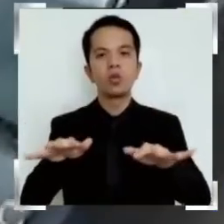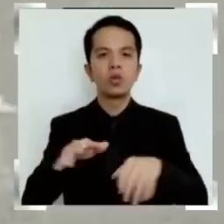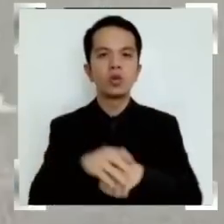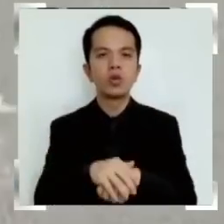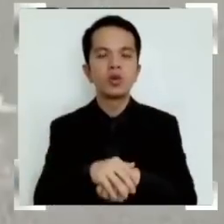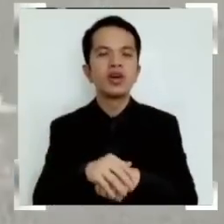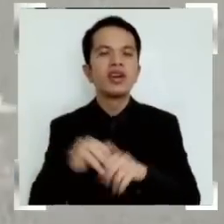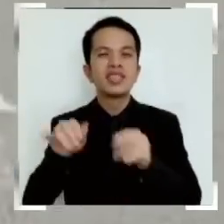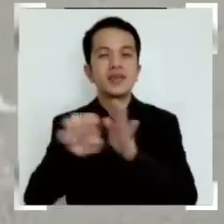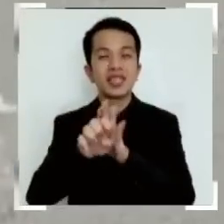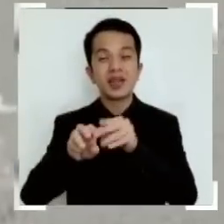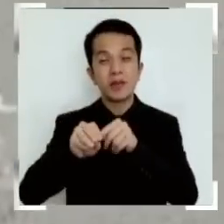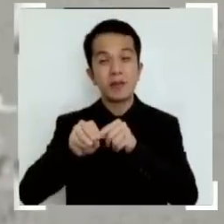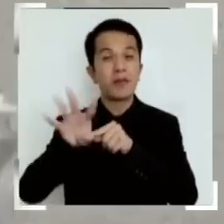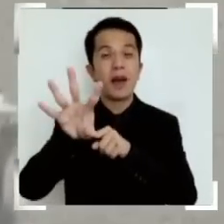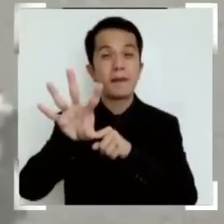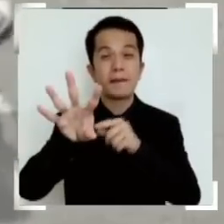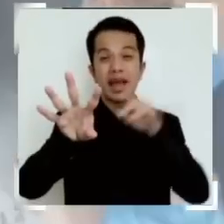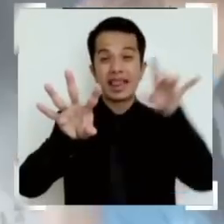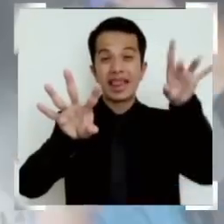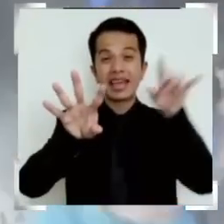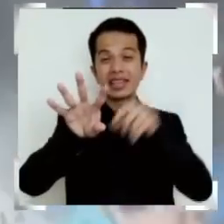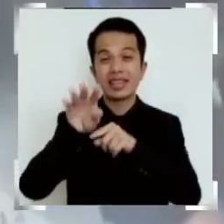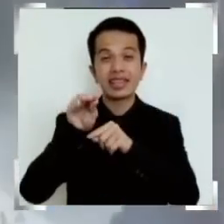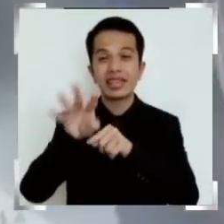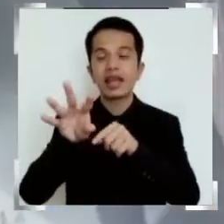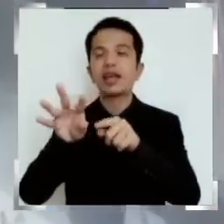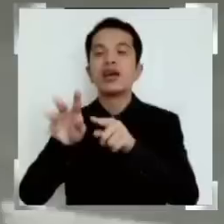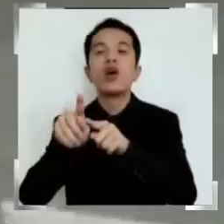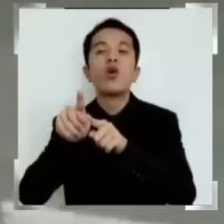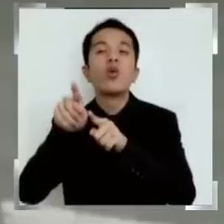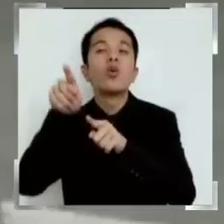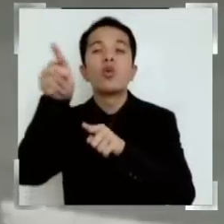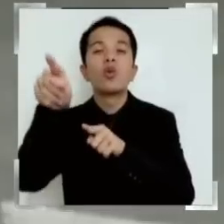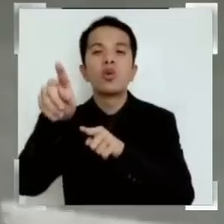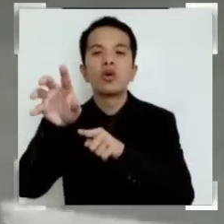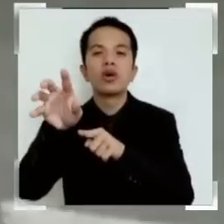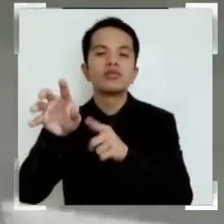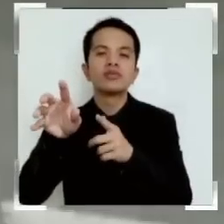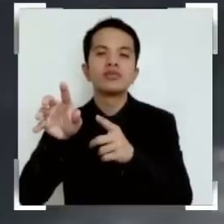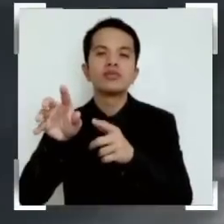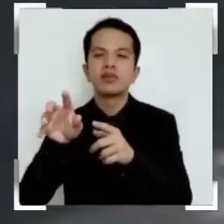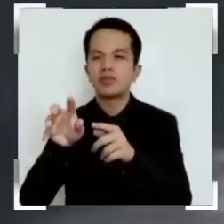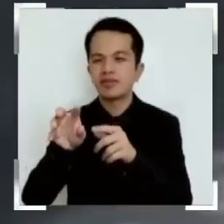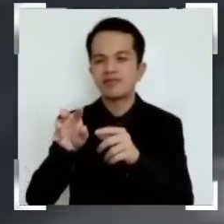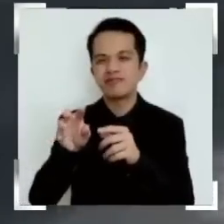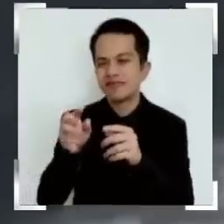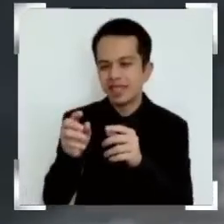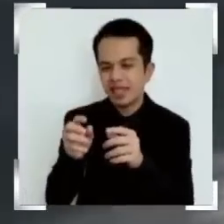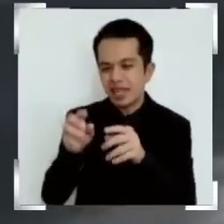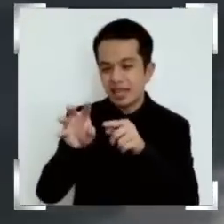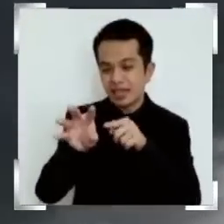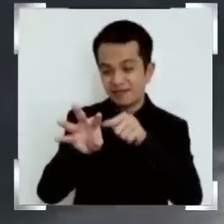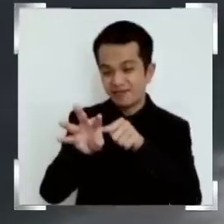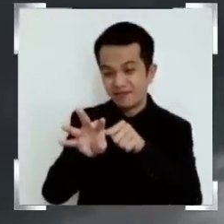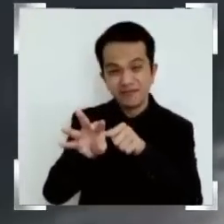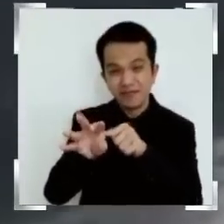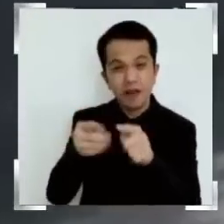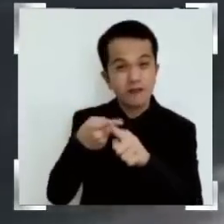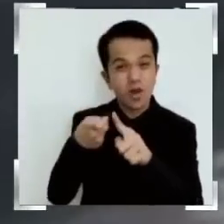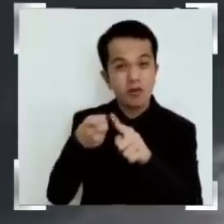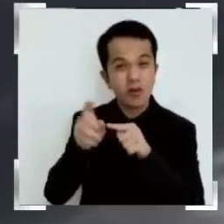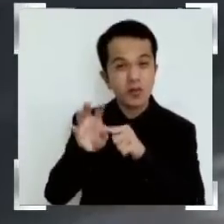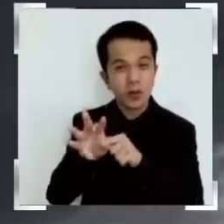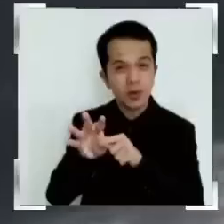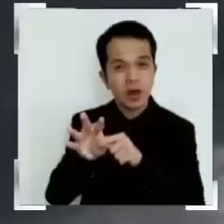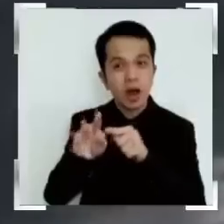mo yung flashlight malapit sa wall, medyo maliit lang yung nagagalingan. Oo, gagalingan. Mas malayo. Pero kapag